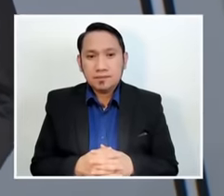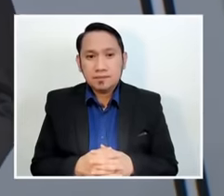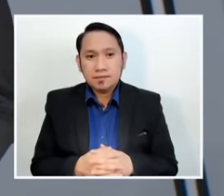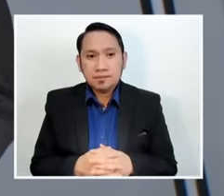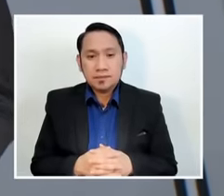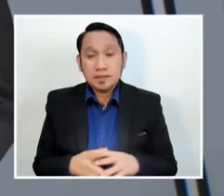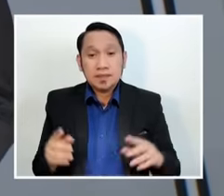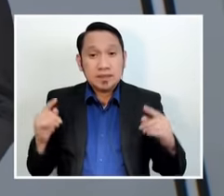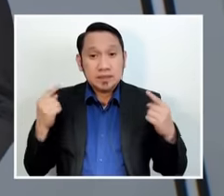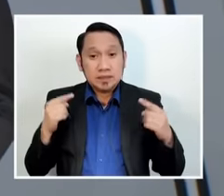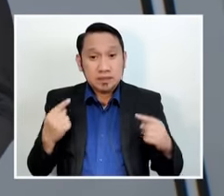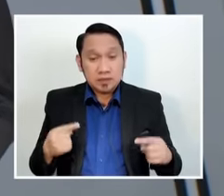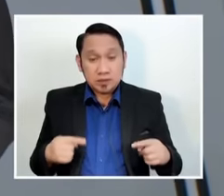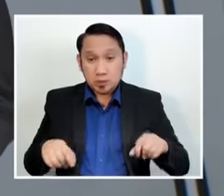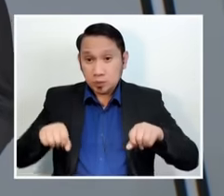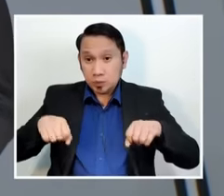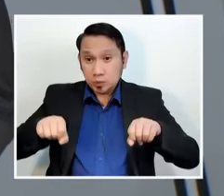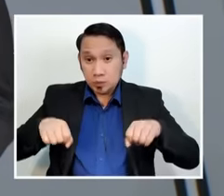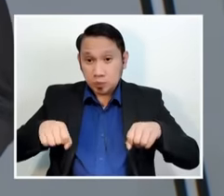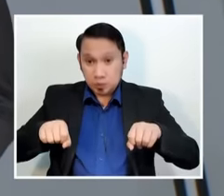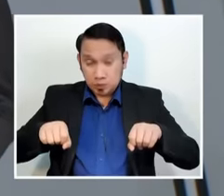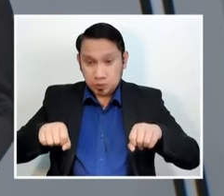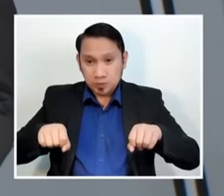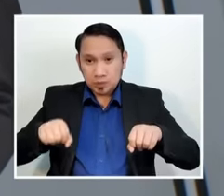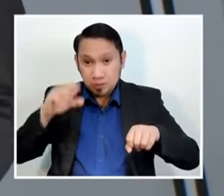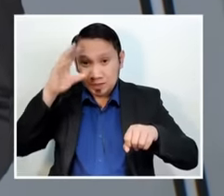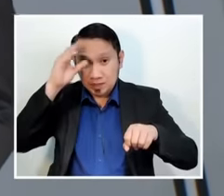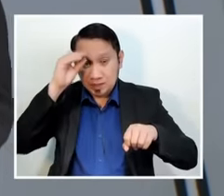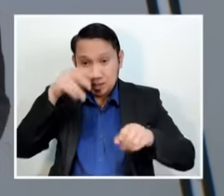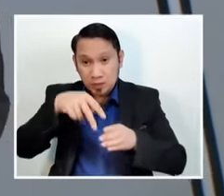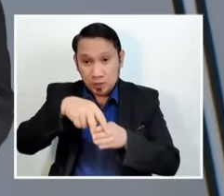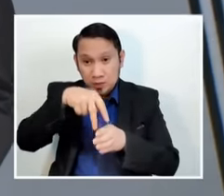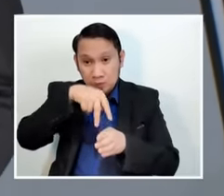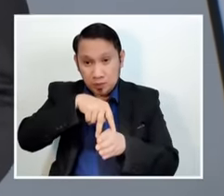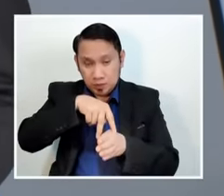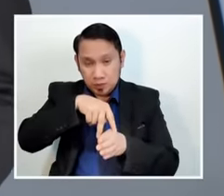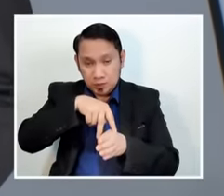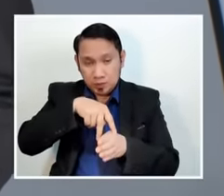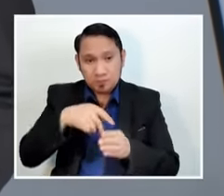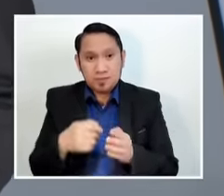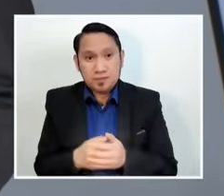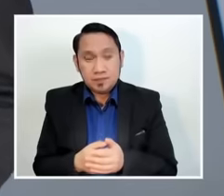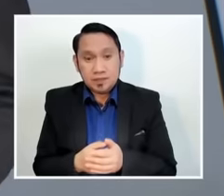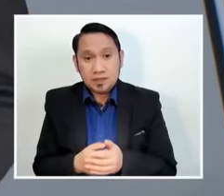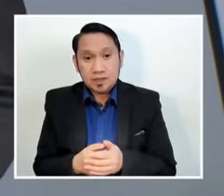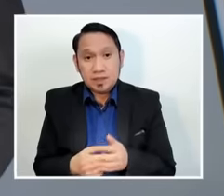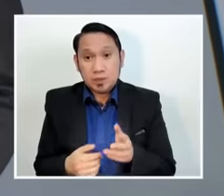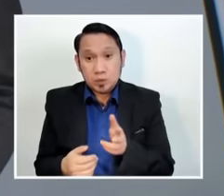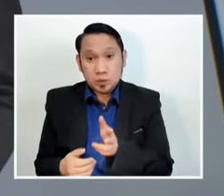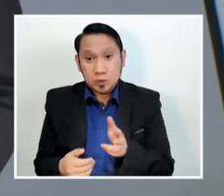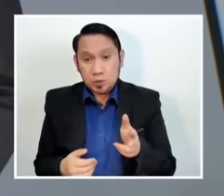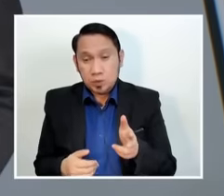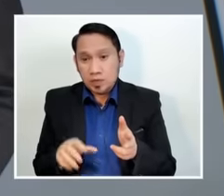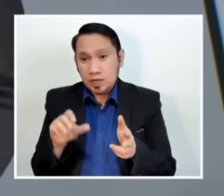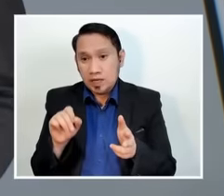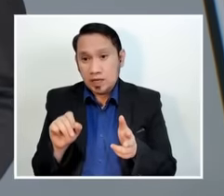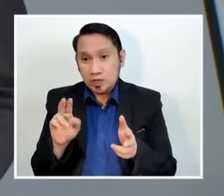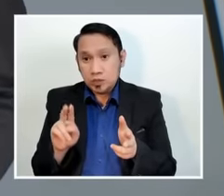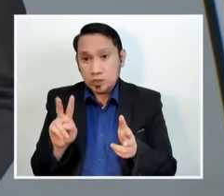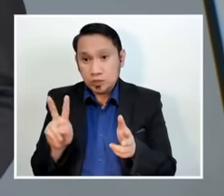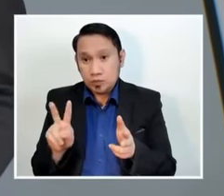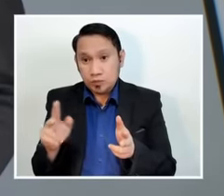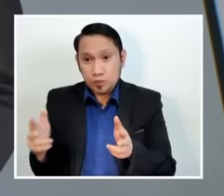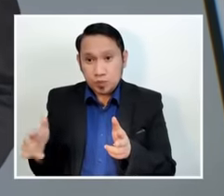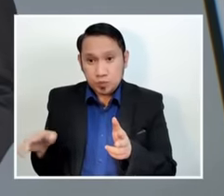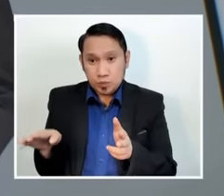Sugatan ng isang motorcycle taxi rider at pasahero nito matapos umanong gitgitin ng isang SUV sa Mandaluyong kaninang